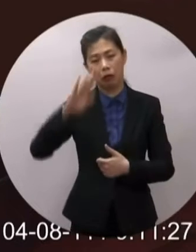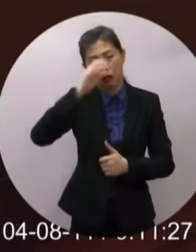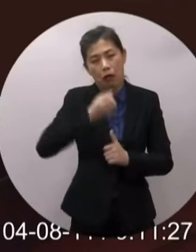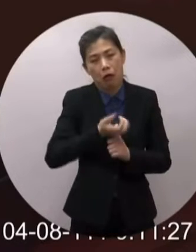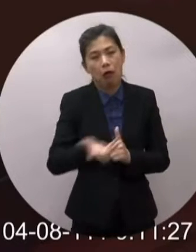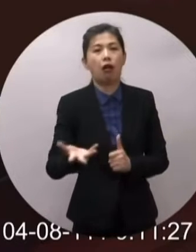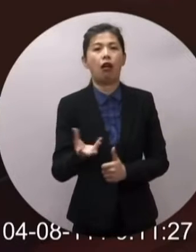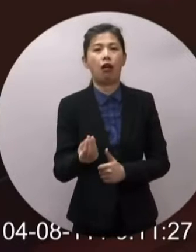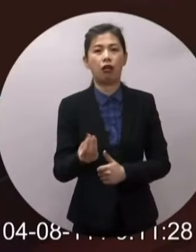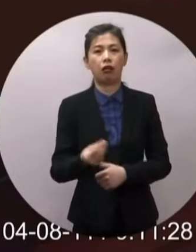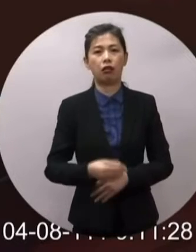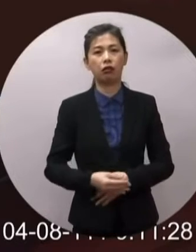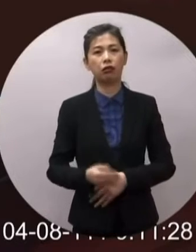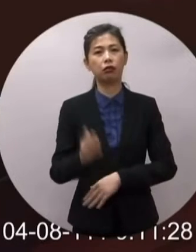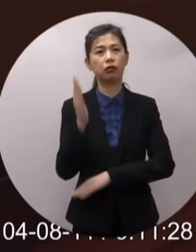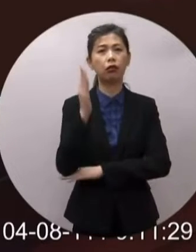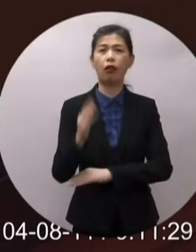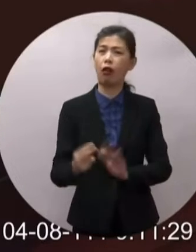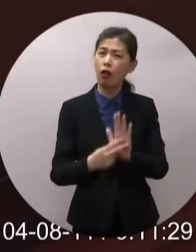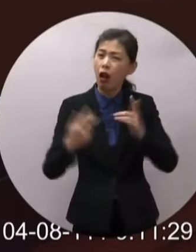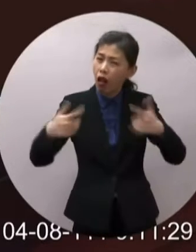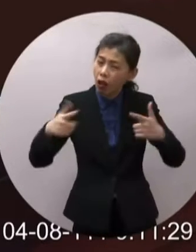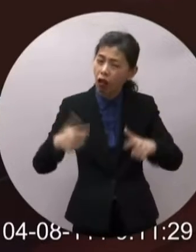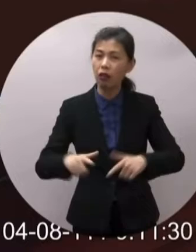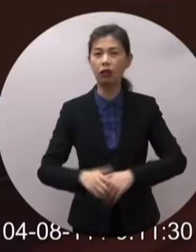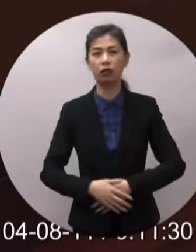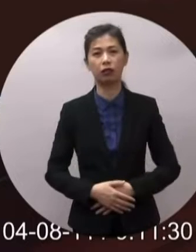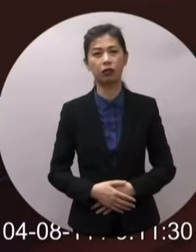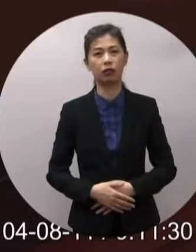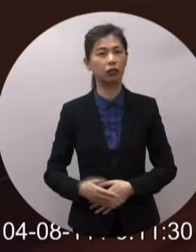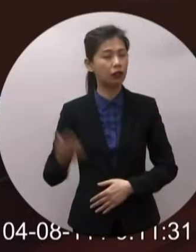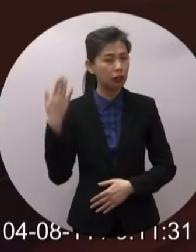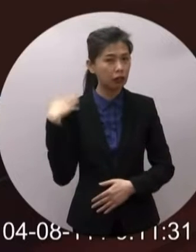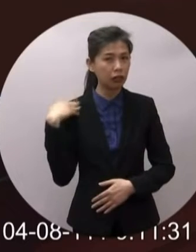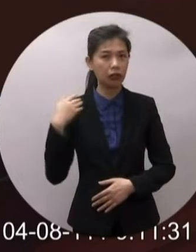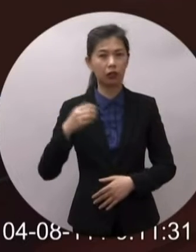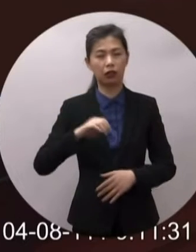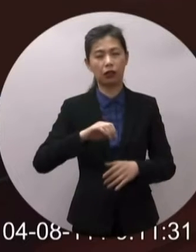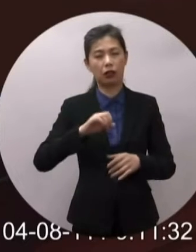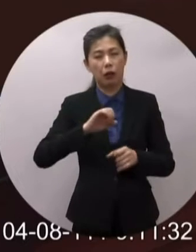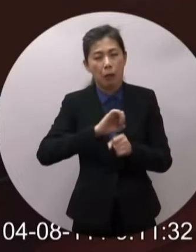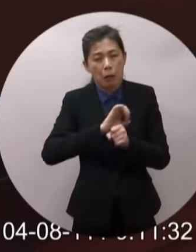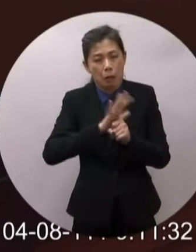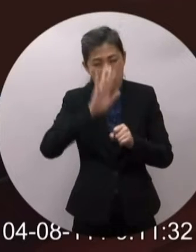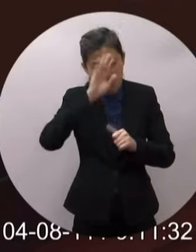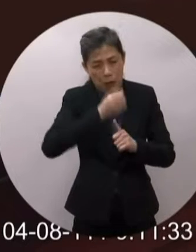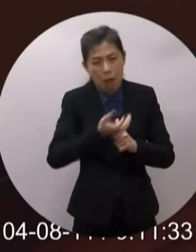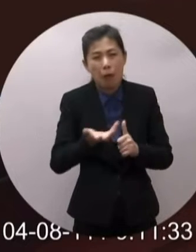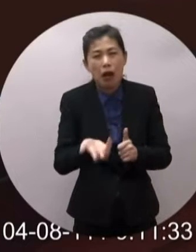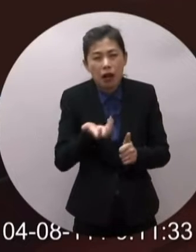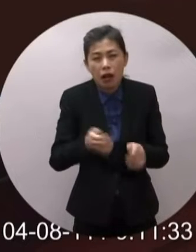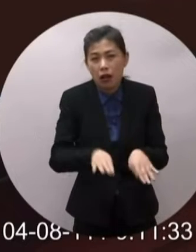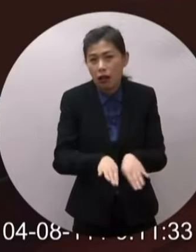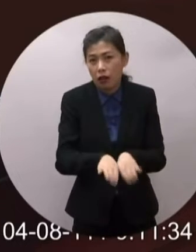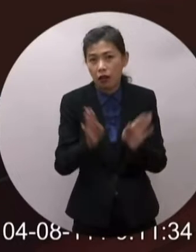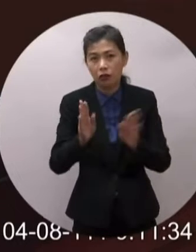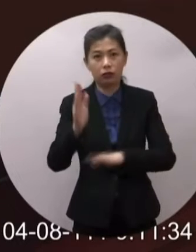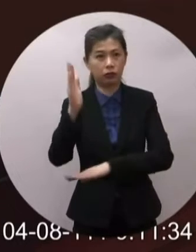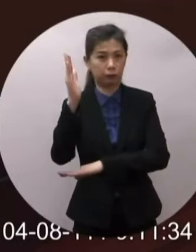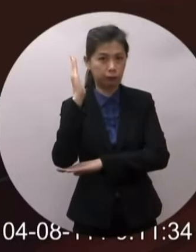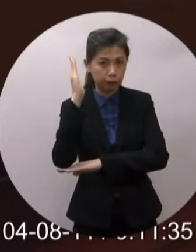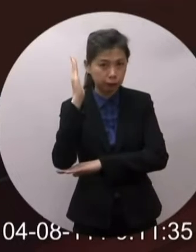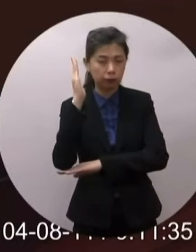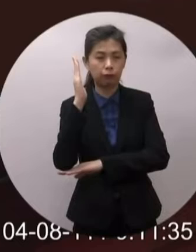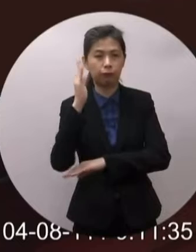大。政府一定会反驳说，自从新冠疫情一开始发生，政府就一行一